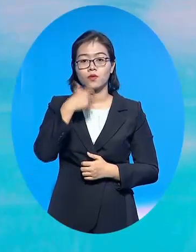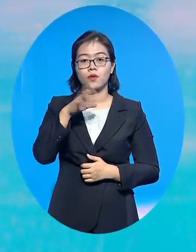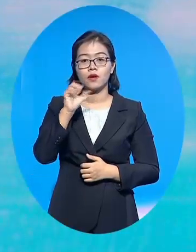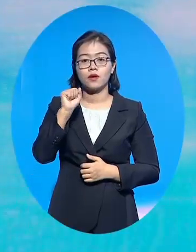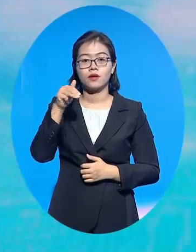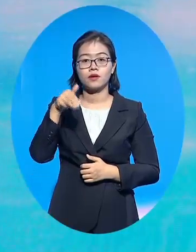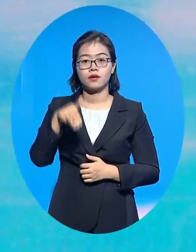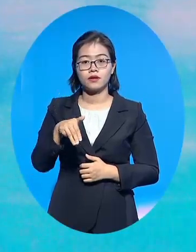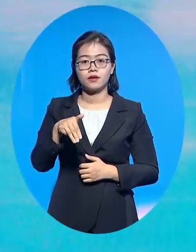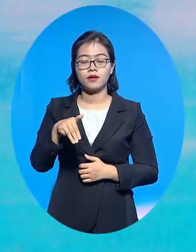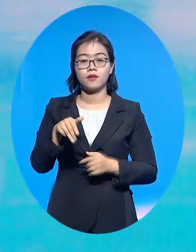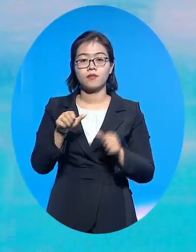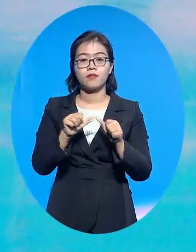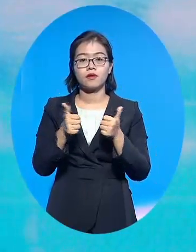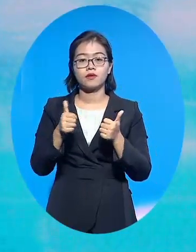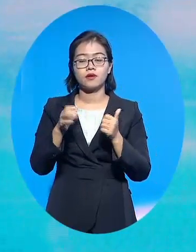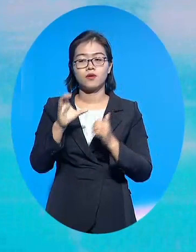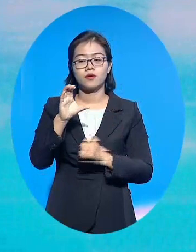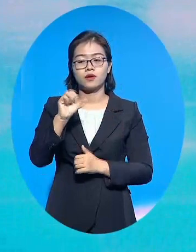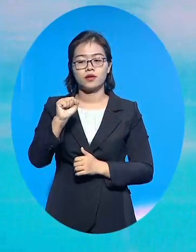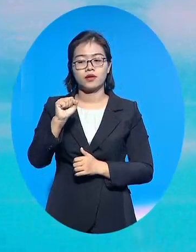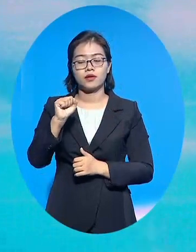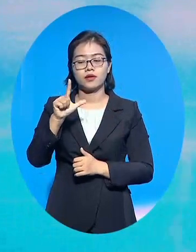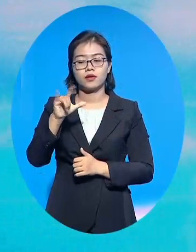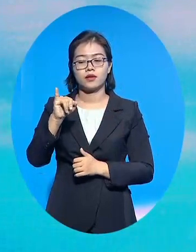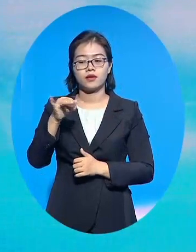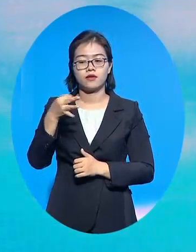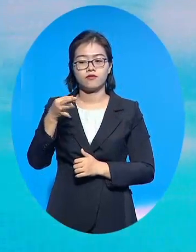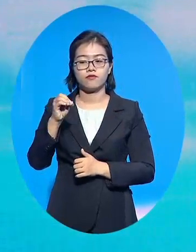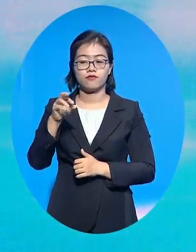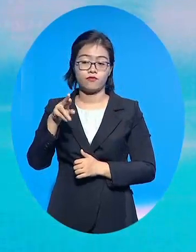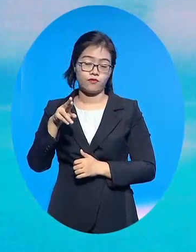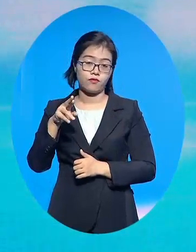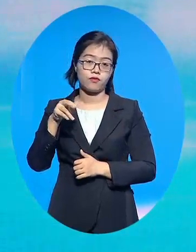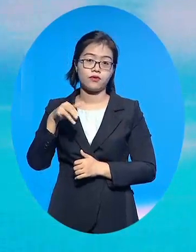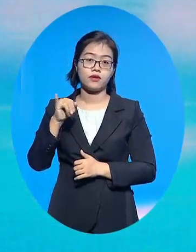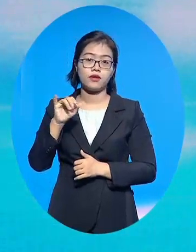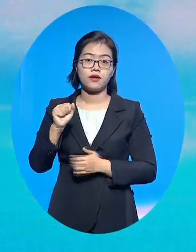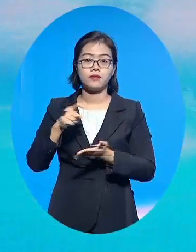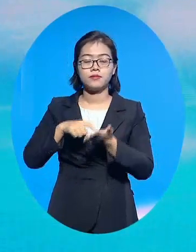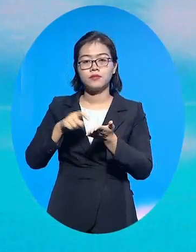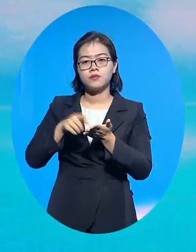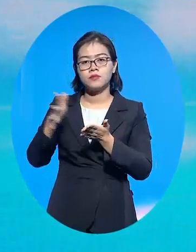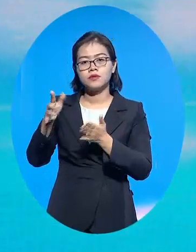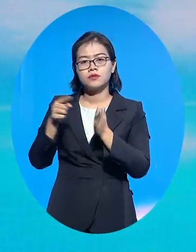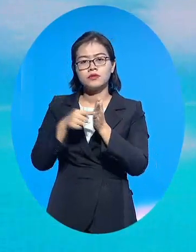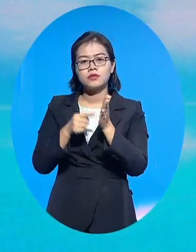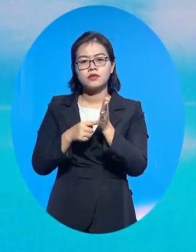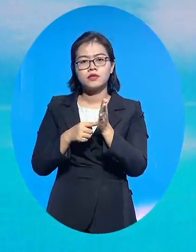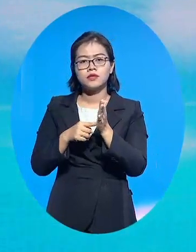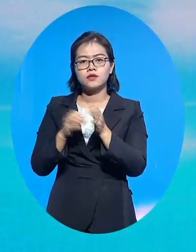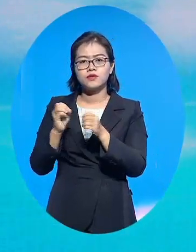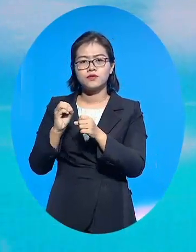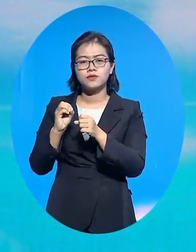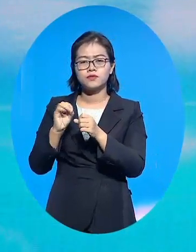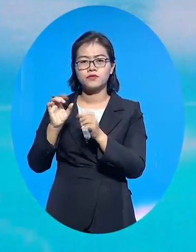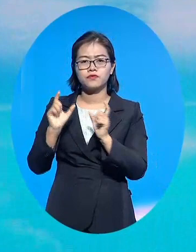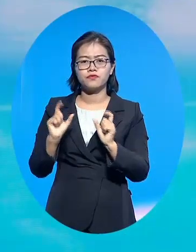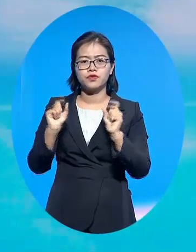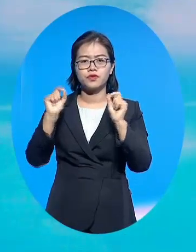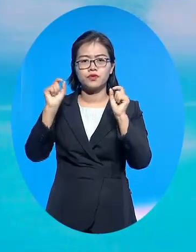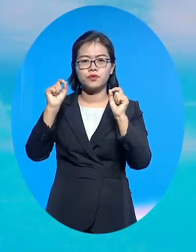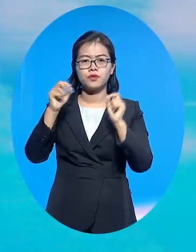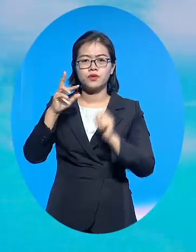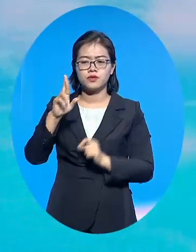ở bang California của Mỹ đã ban bố tình trạng y tế khẩn cấp khi số trường hợp nhiễm virus họp báo hô hấp rsv